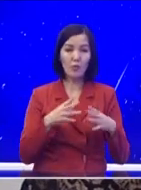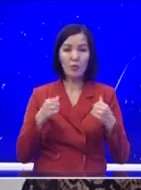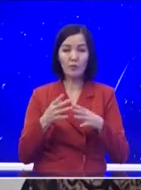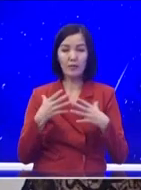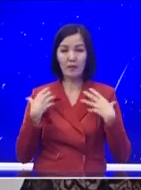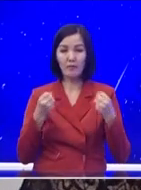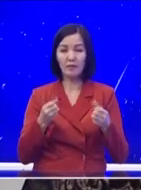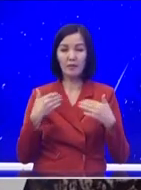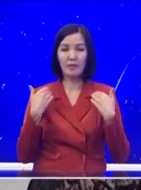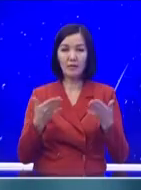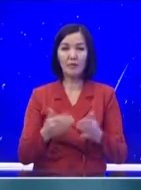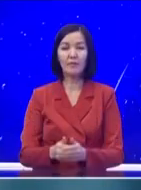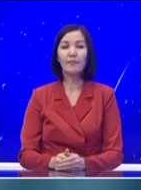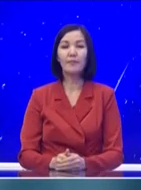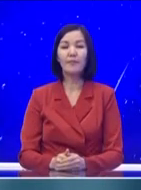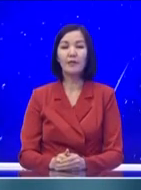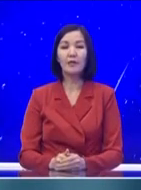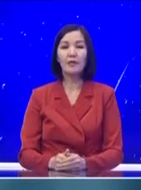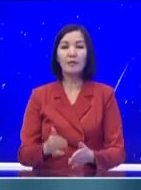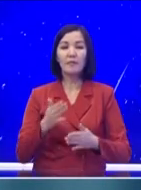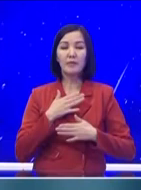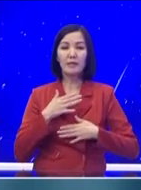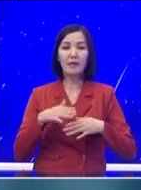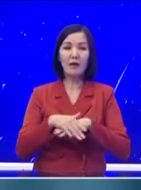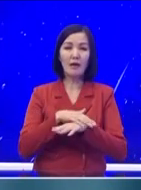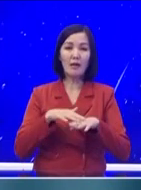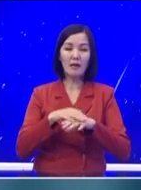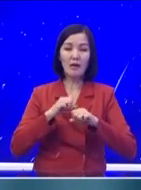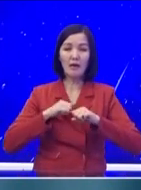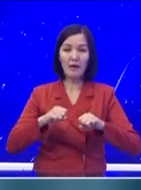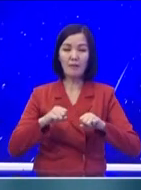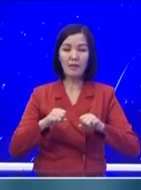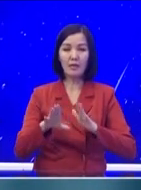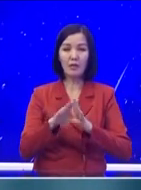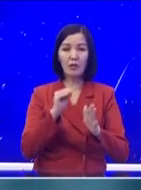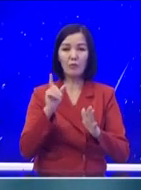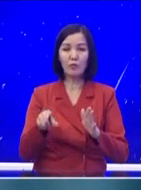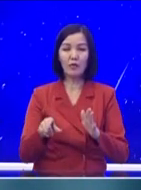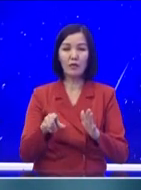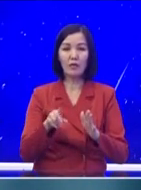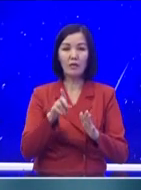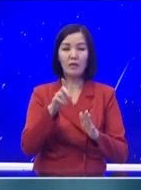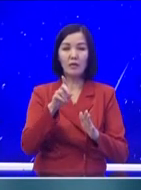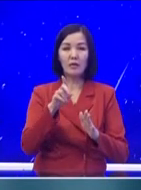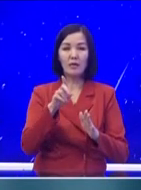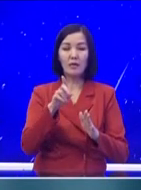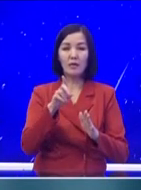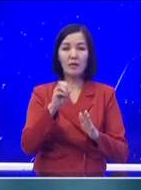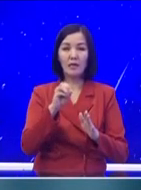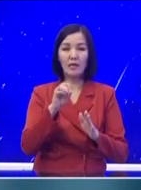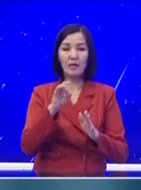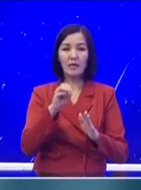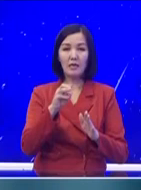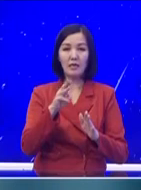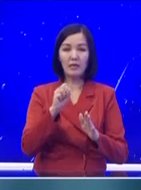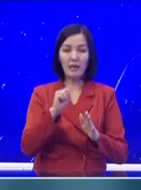бақ береке жақсылық тілеймін. Біздің халық қаһарманы, мәжілістің депутаты Етаев Бақытжан мырзаның